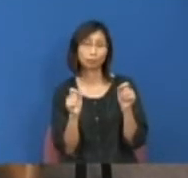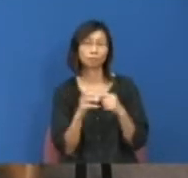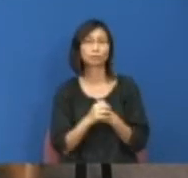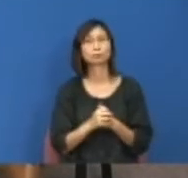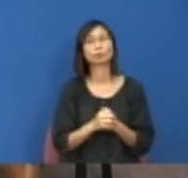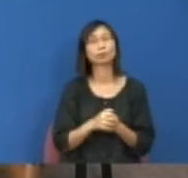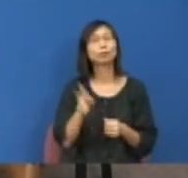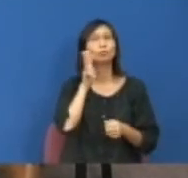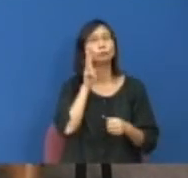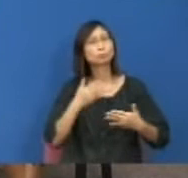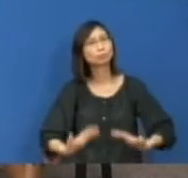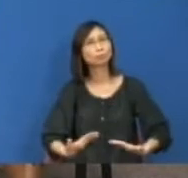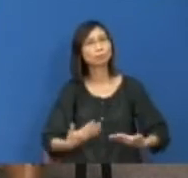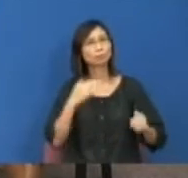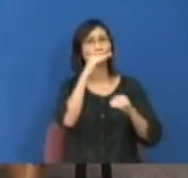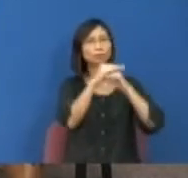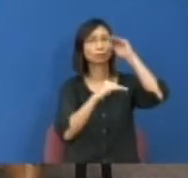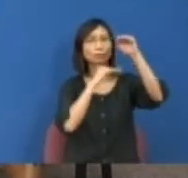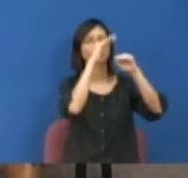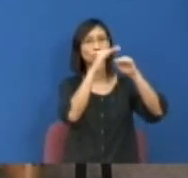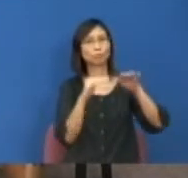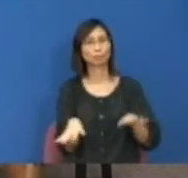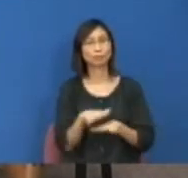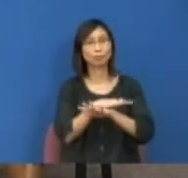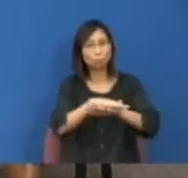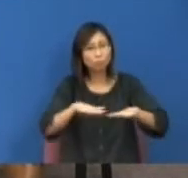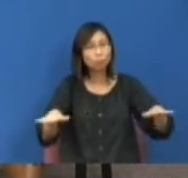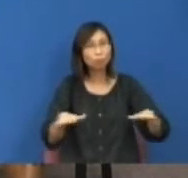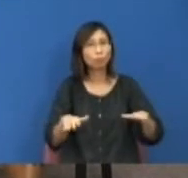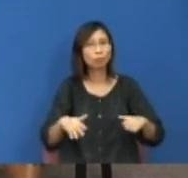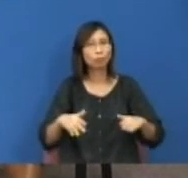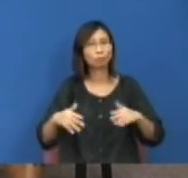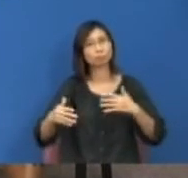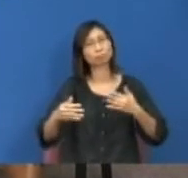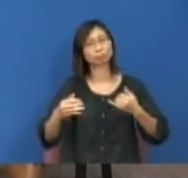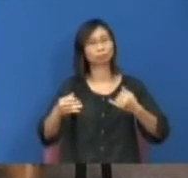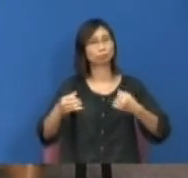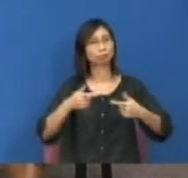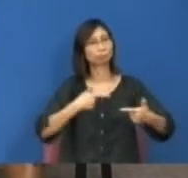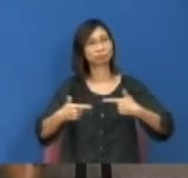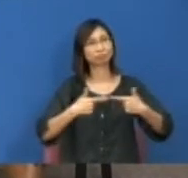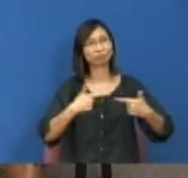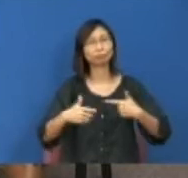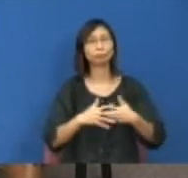流行嘅所謂階級和諧啊，咁啊格格不入啦。咁我覺得其實喺呢點上面係有進步。但係如果你